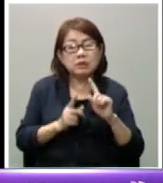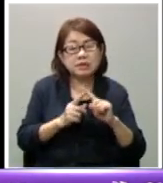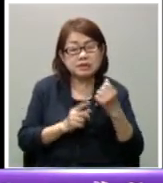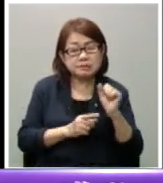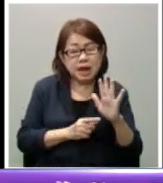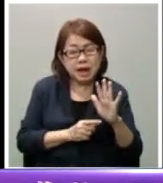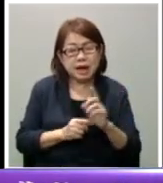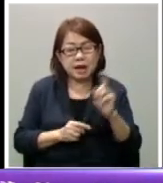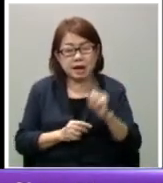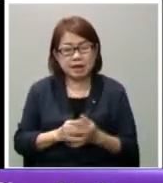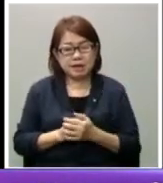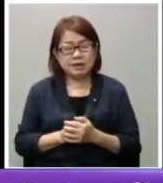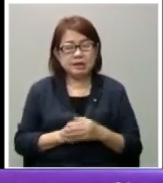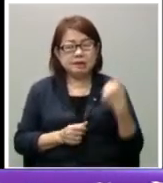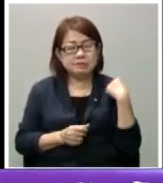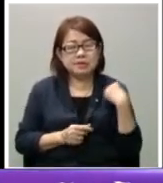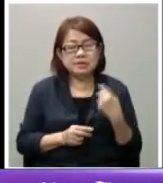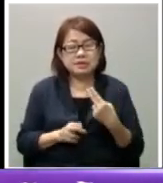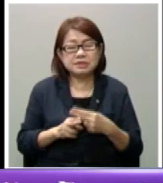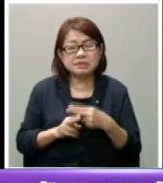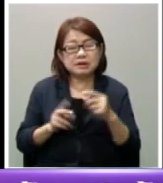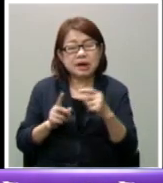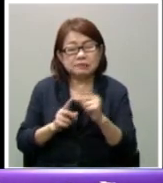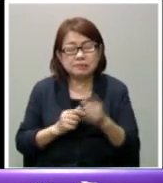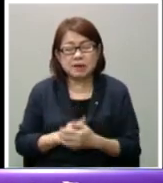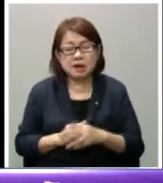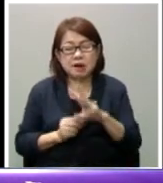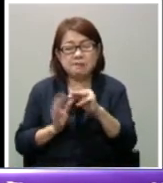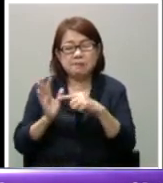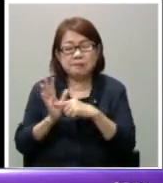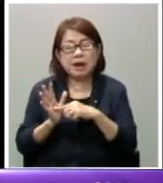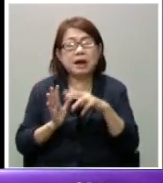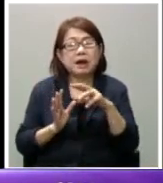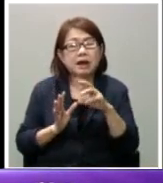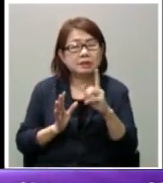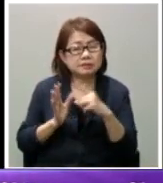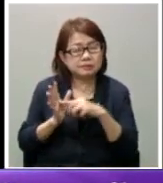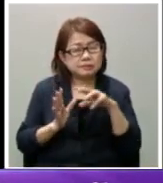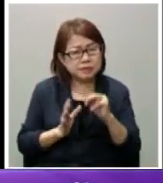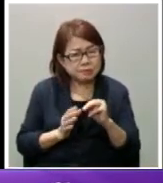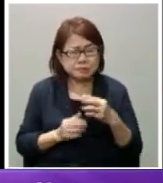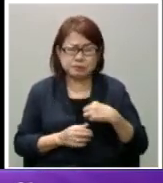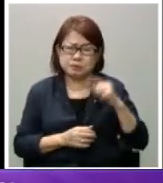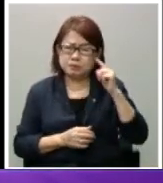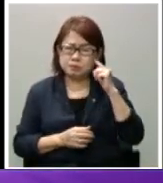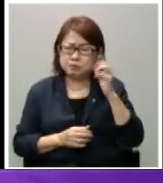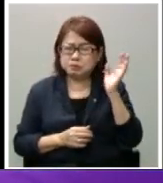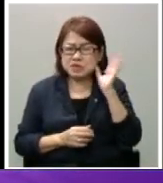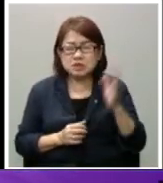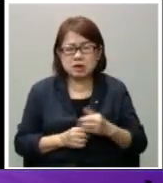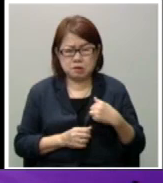ดามครับท่านนายกครับผมไม่เชื่อและผมมั่นใจท่านนายกเป็นคน